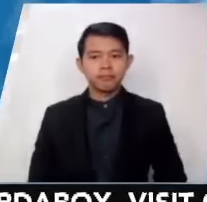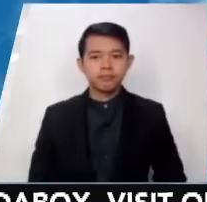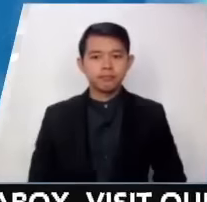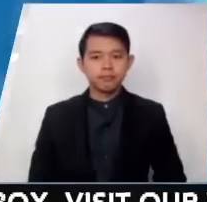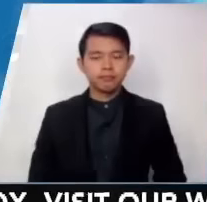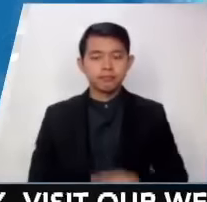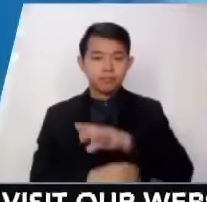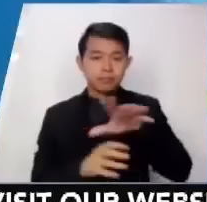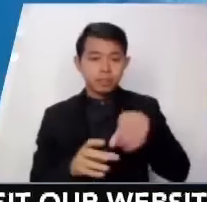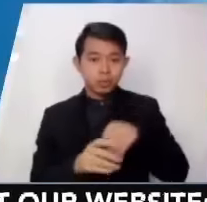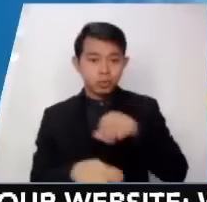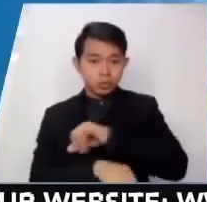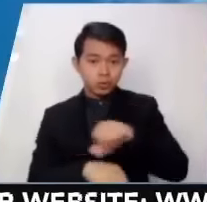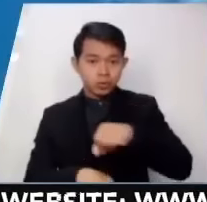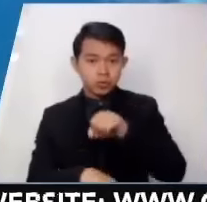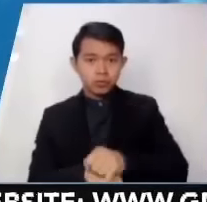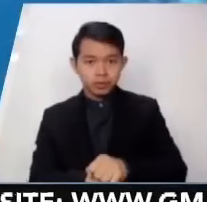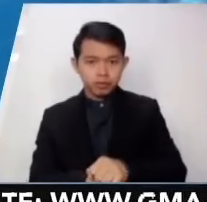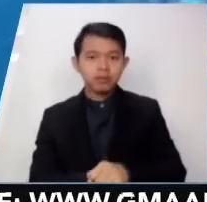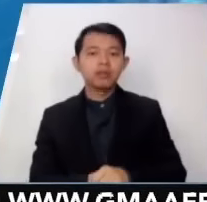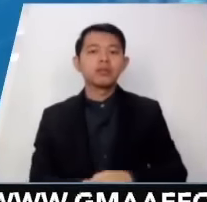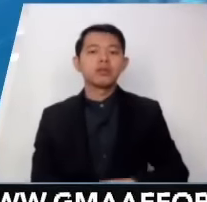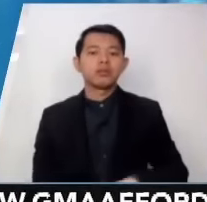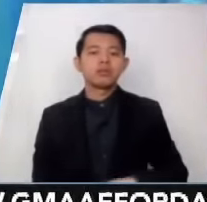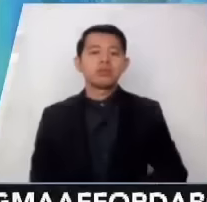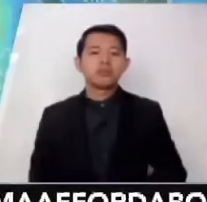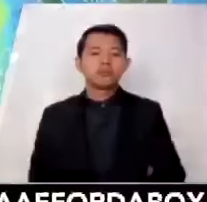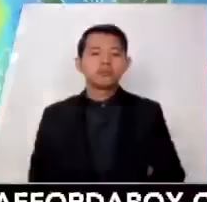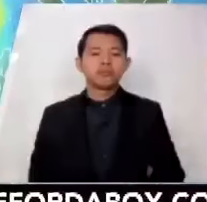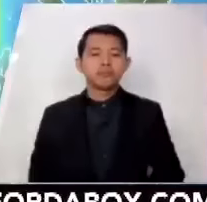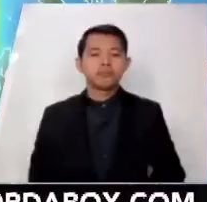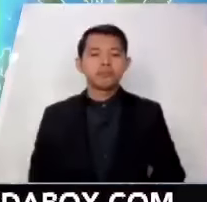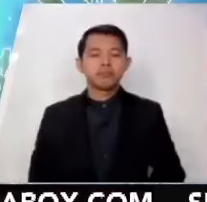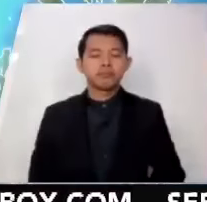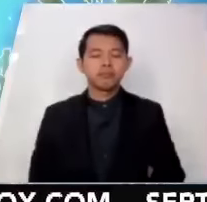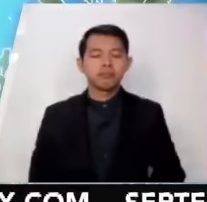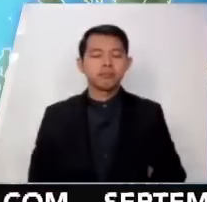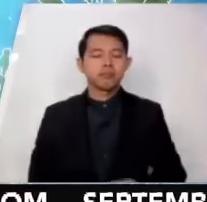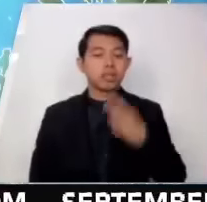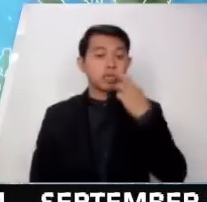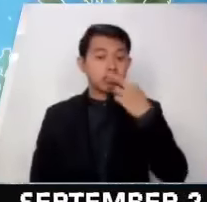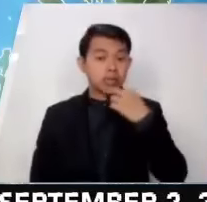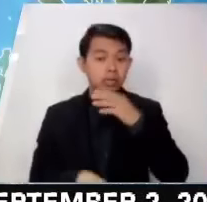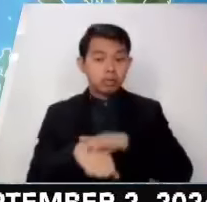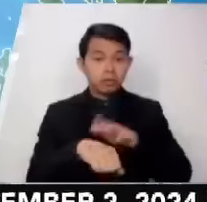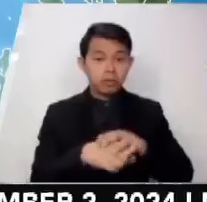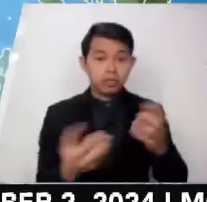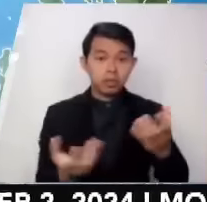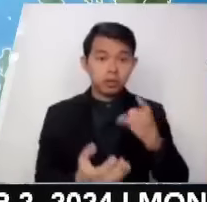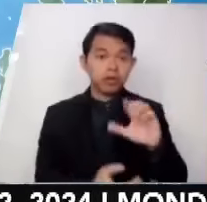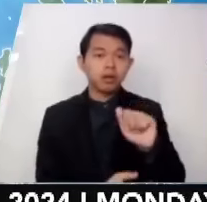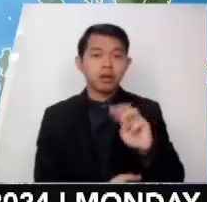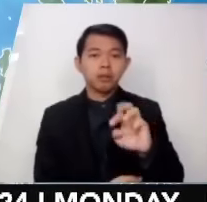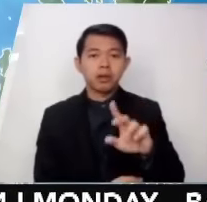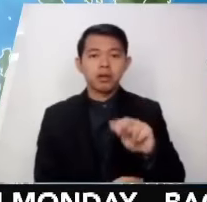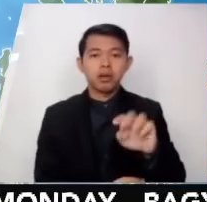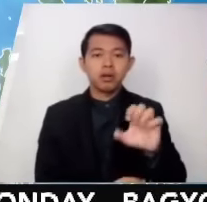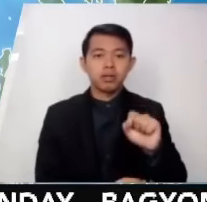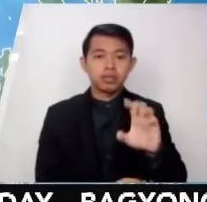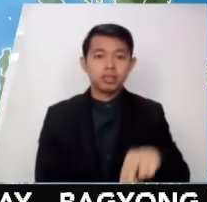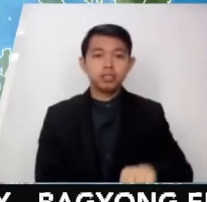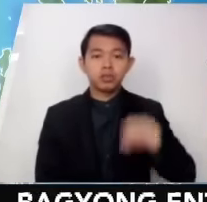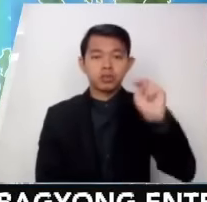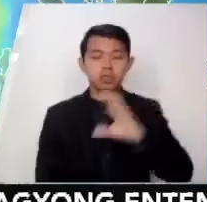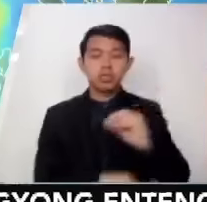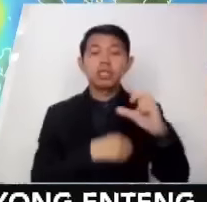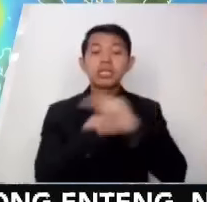ng Tikaw at Burias. Nakataas din ngayon ng red rainfall warning sa Camarines Norte at Quezon. Seryoso po ang banta ng